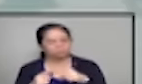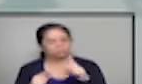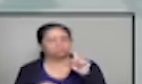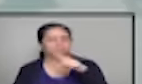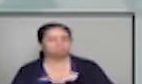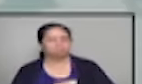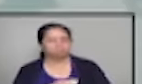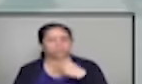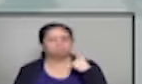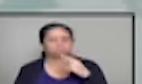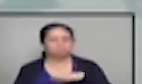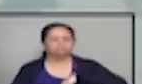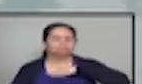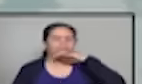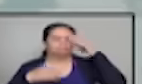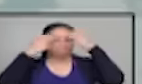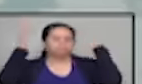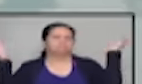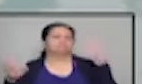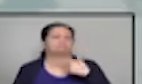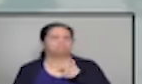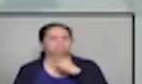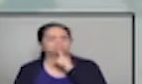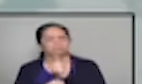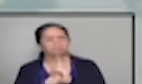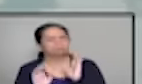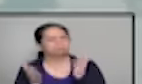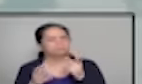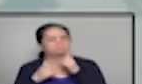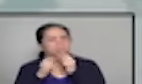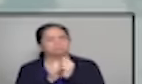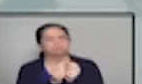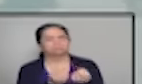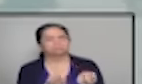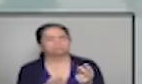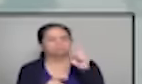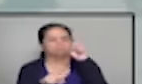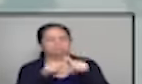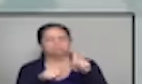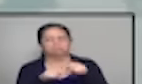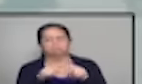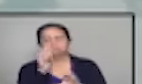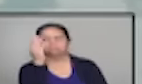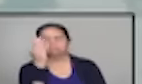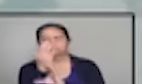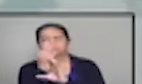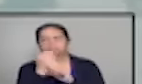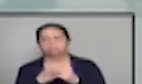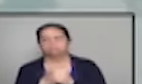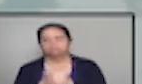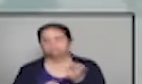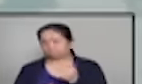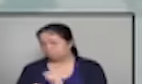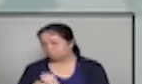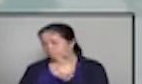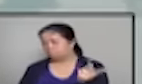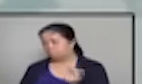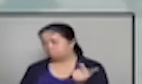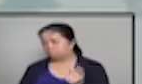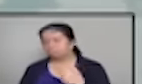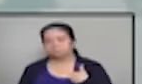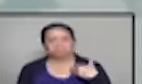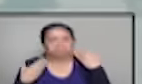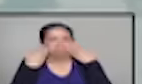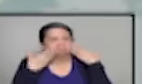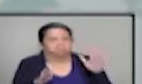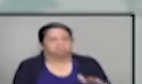point, kasi na napuno na ako. Kasi na po sila eh, parang magsasama na, magrenta na sila ng kondo. Ganun. Ngayon, magkasama ba sila ngayon? Hindi ko po